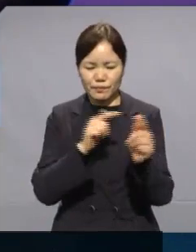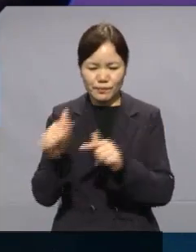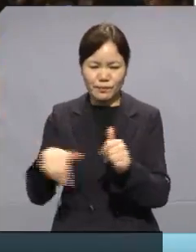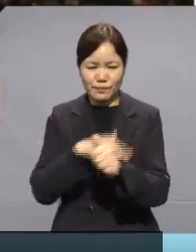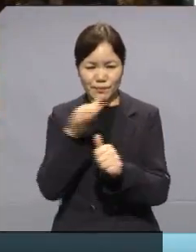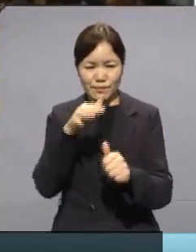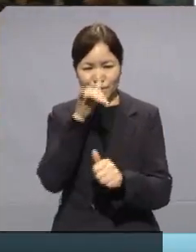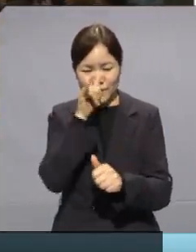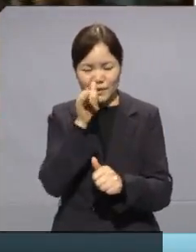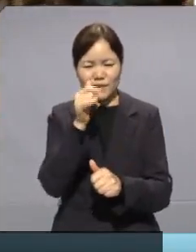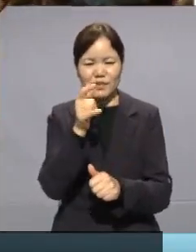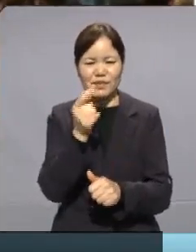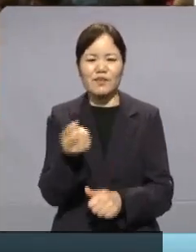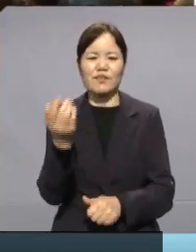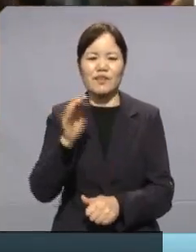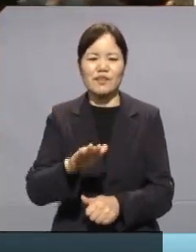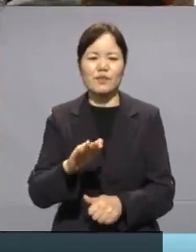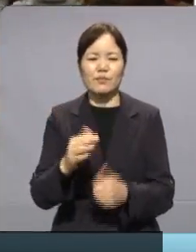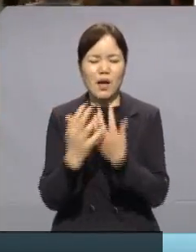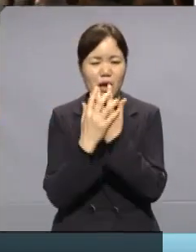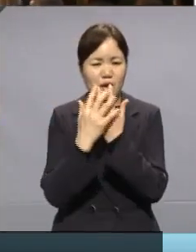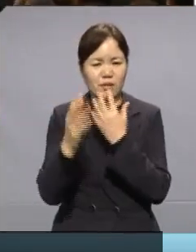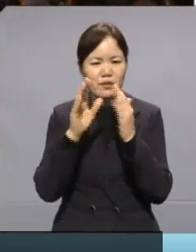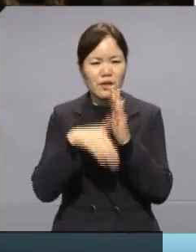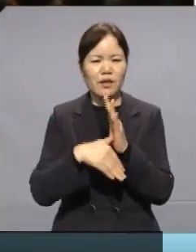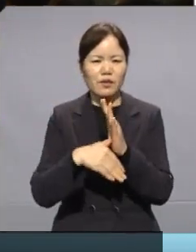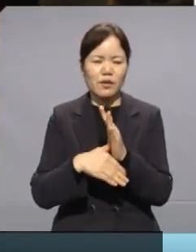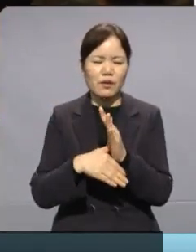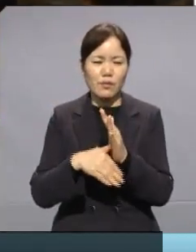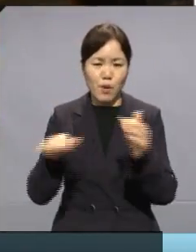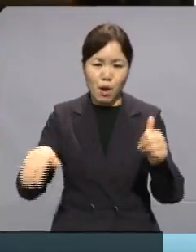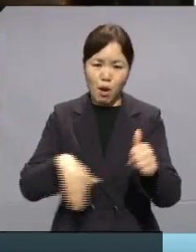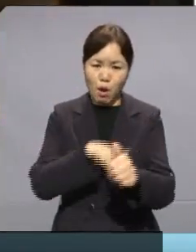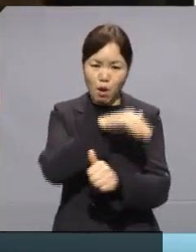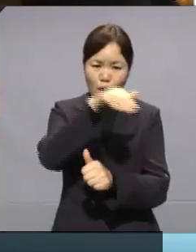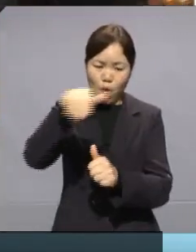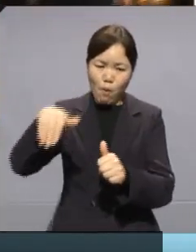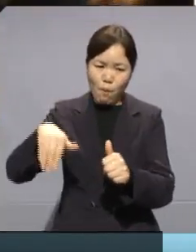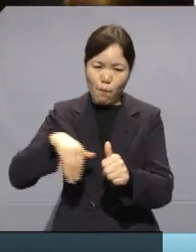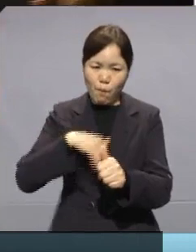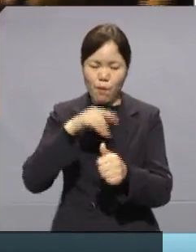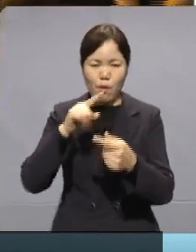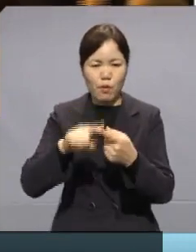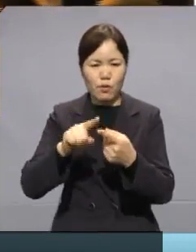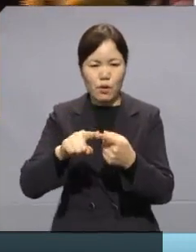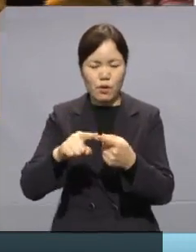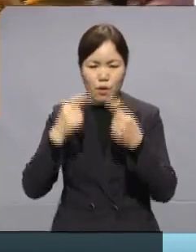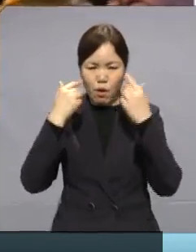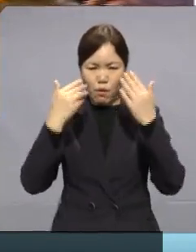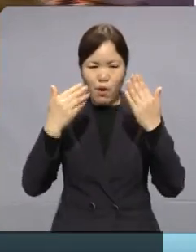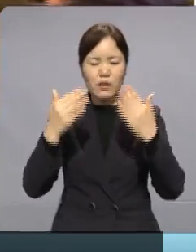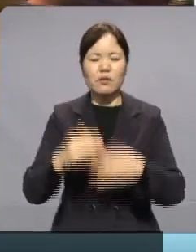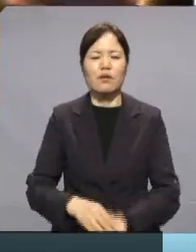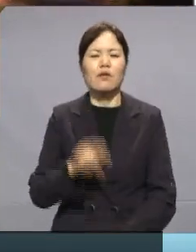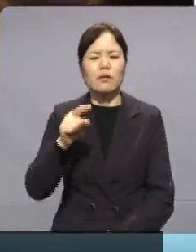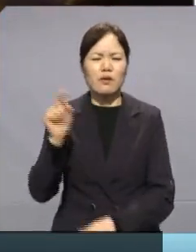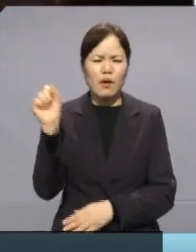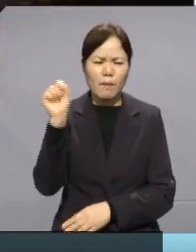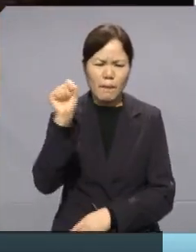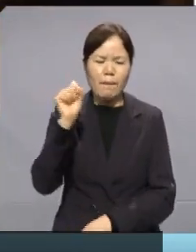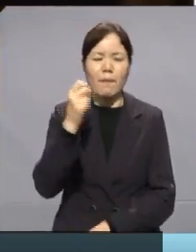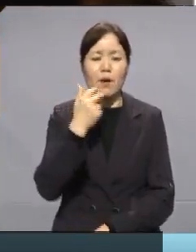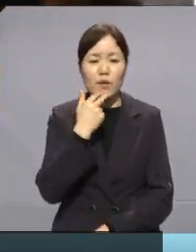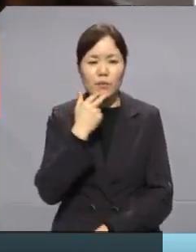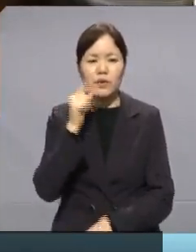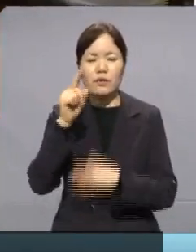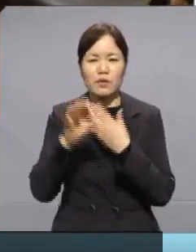분석을 하기도 하는데 예. 전당대회 같은 경우에는 이른바 대세론이 좀 초반부터 확고하고 그게 흔들리지 않는다라고